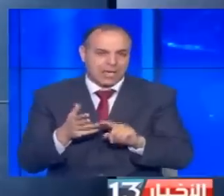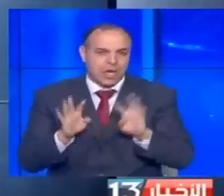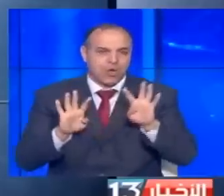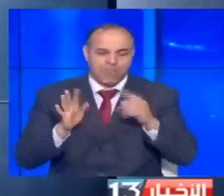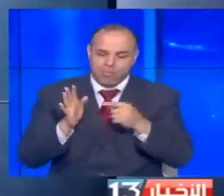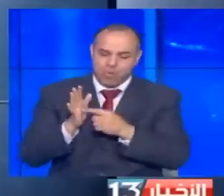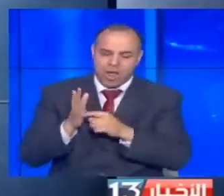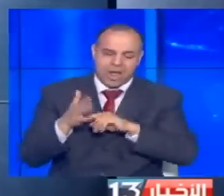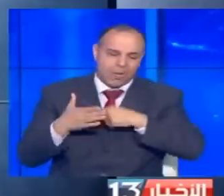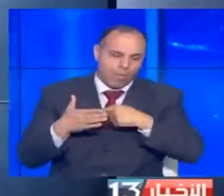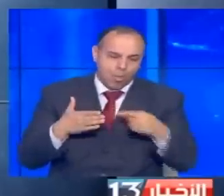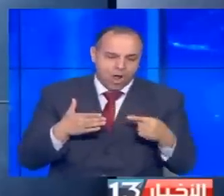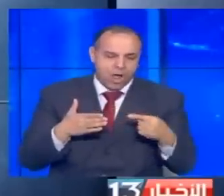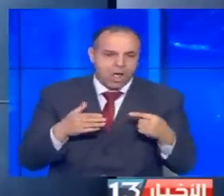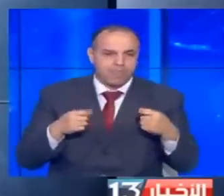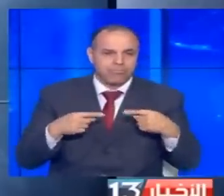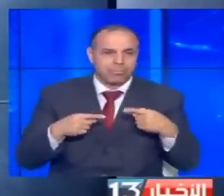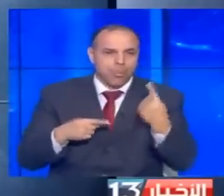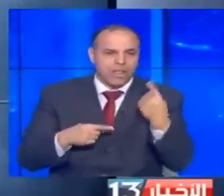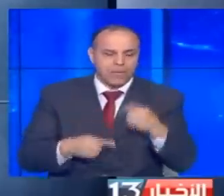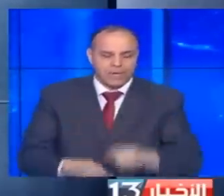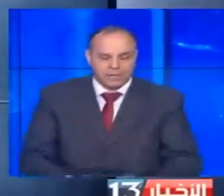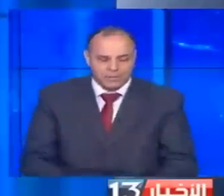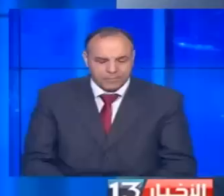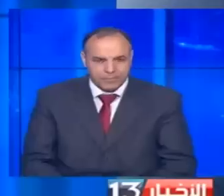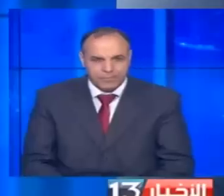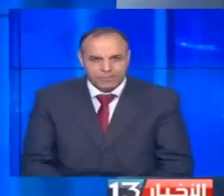منقوصا من مباراه